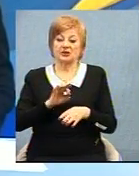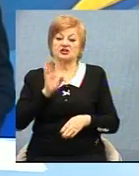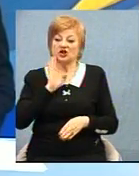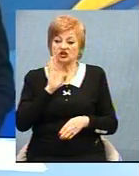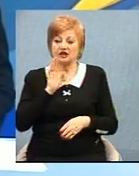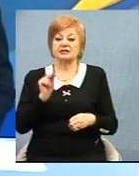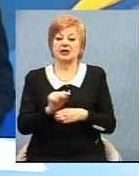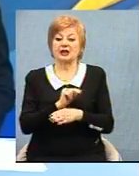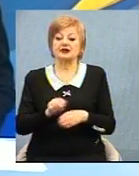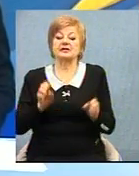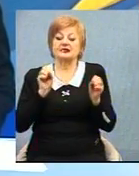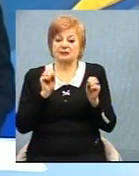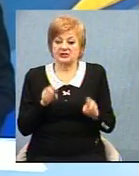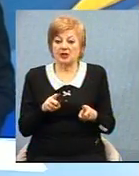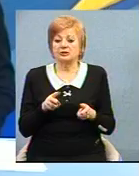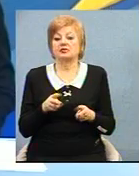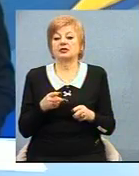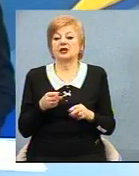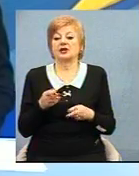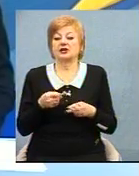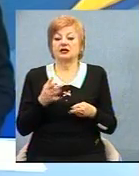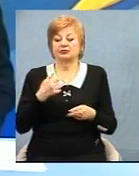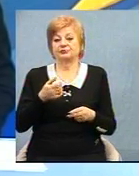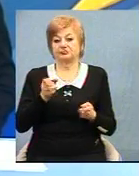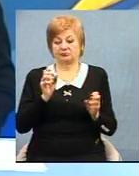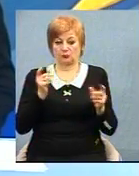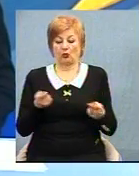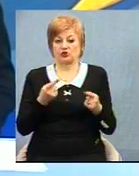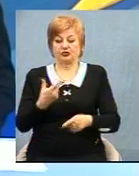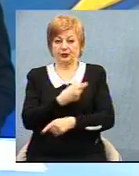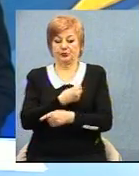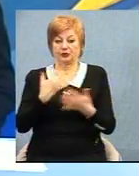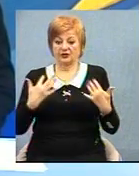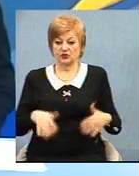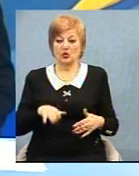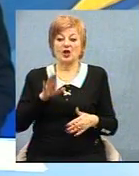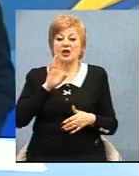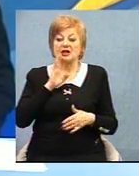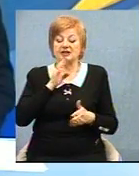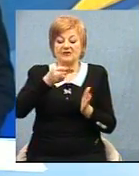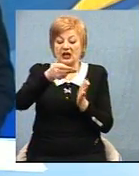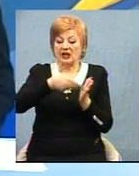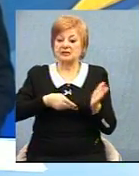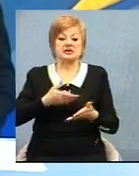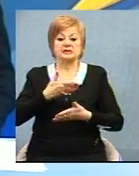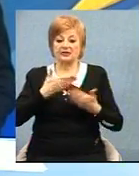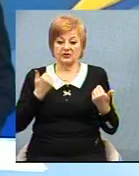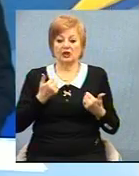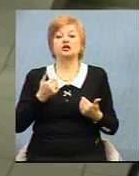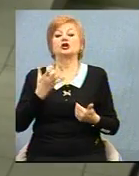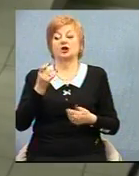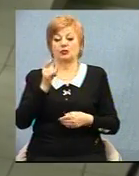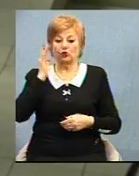лікують за допомогою ангіографа та під місцевою анестезією. На тілі пацієнтки немає розрізів, і жінка може мати